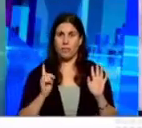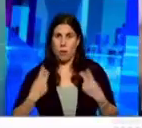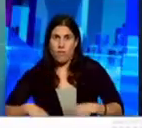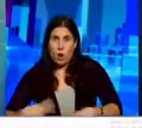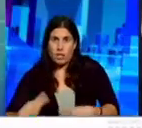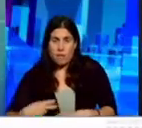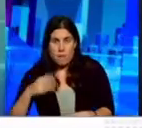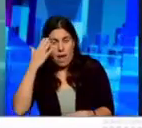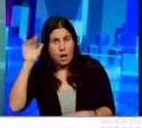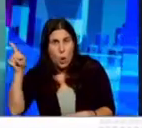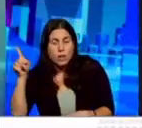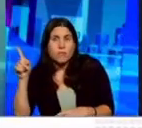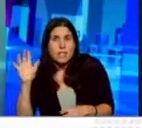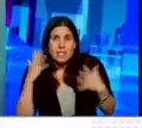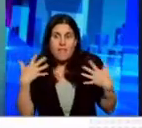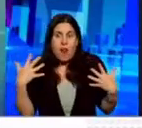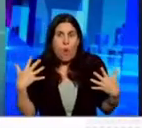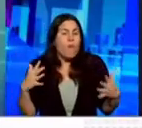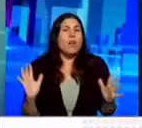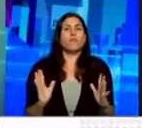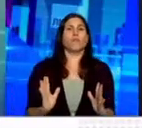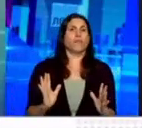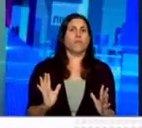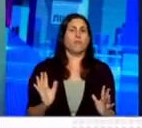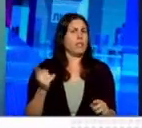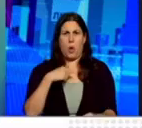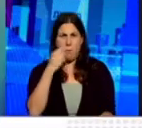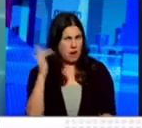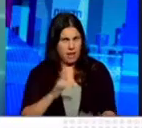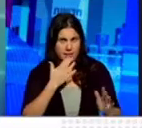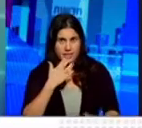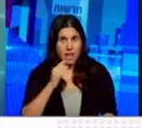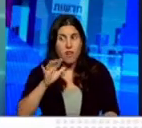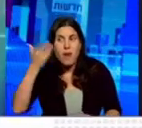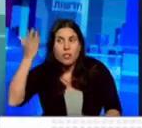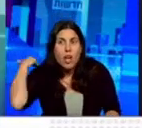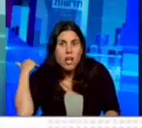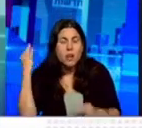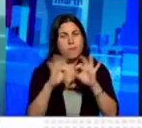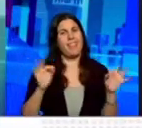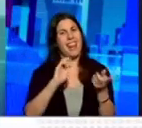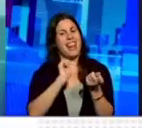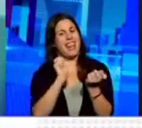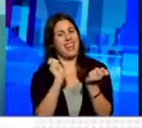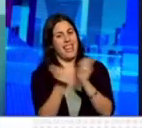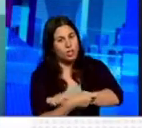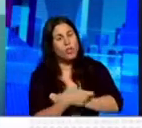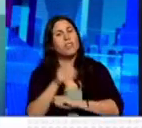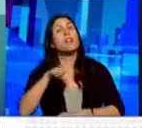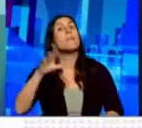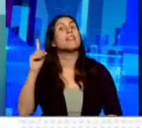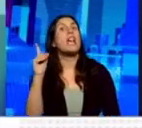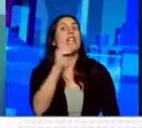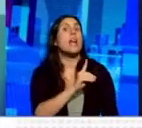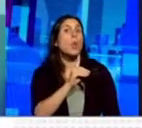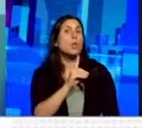נבלו, והם התיישרו. אני לא אומר שלא יגנו יותר את ישראל, אבל מה שהיה מתחיל להשתנות, ודני דנון צריך להגיד גם, כן.